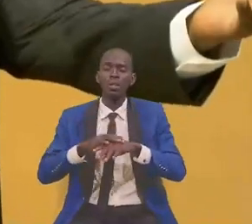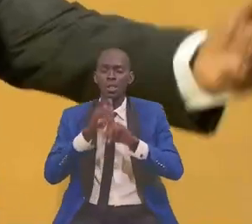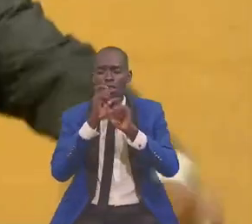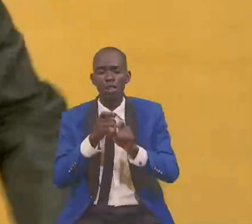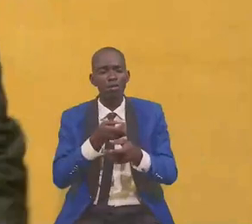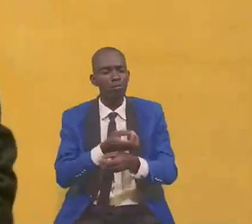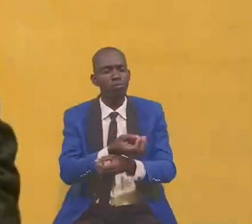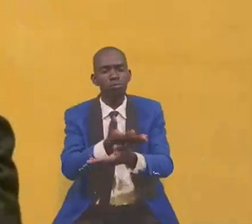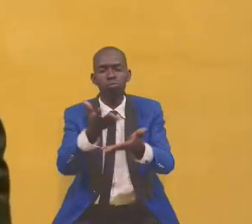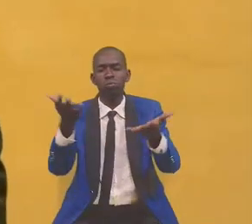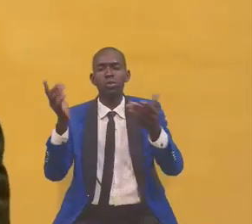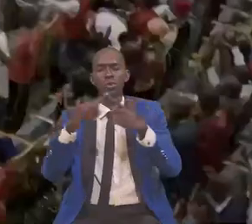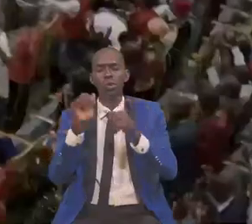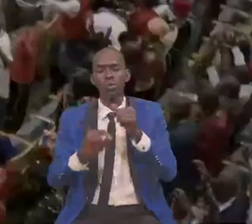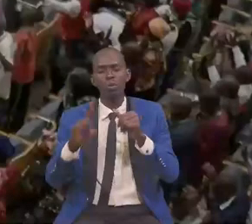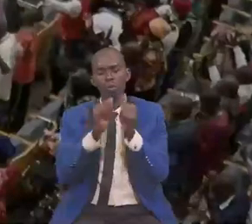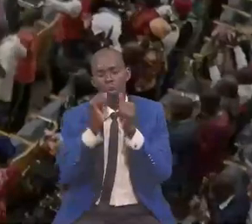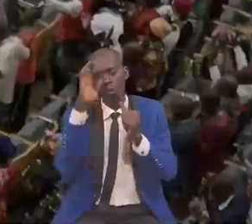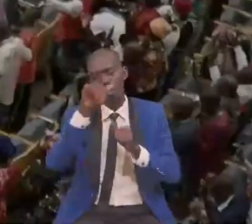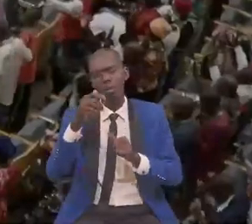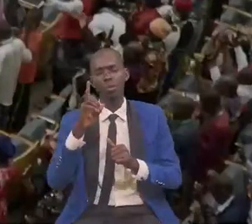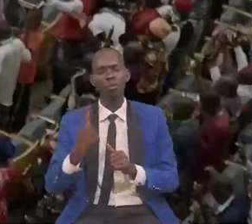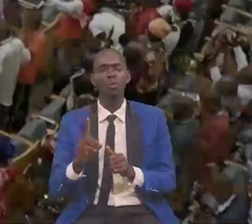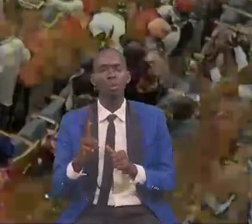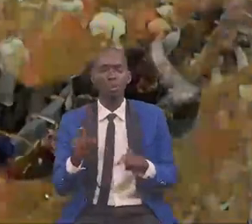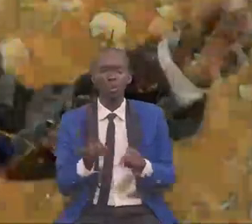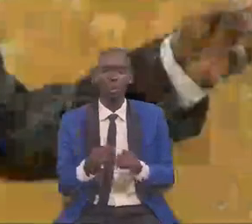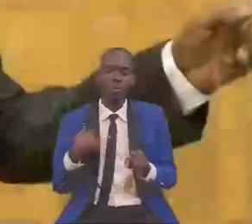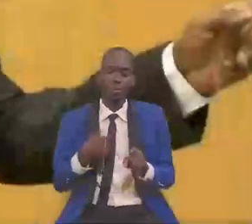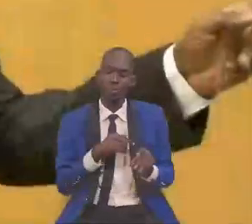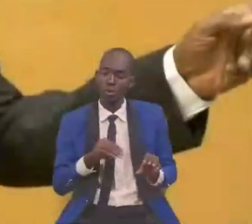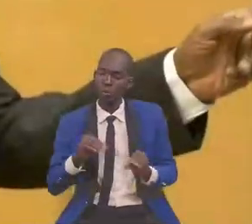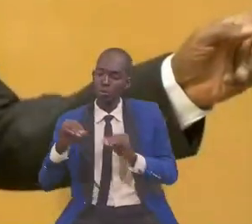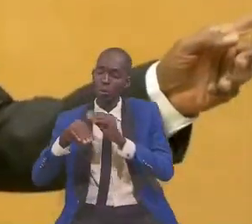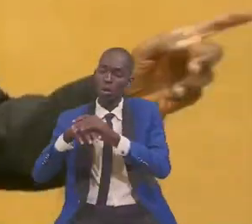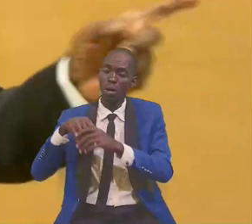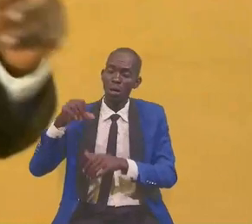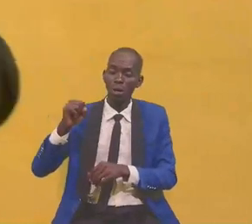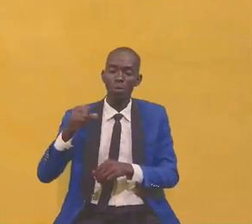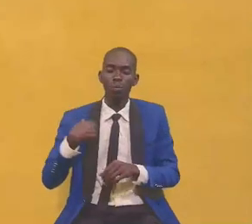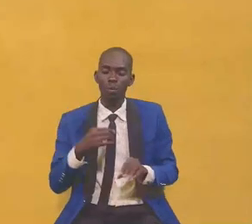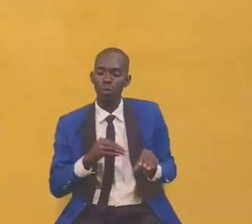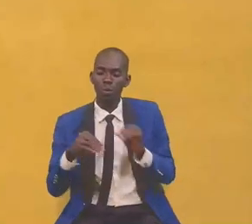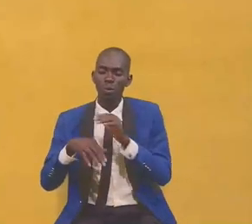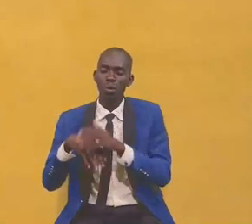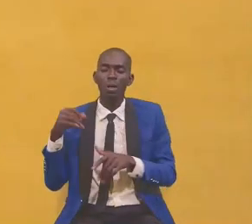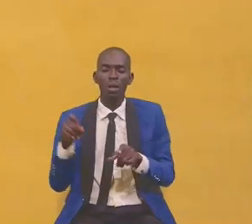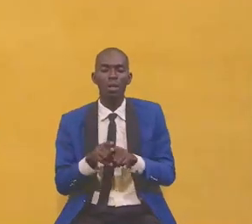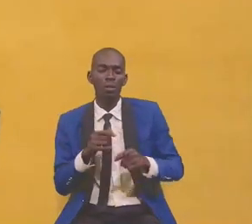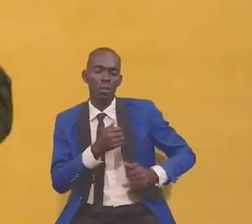sans exception. Et comme nous sortons comme l'armée du